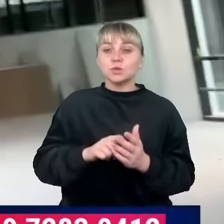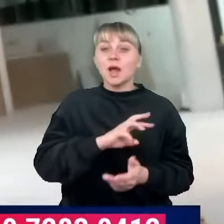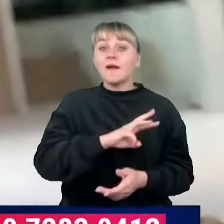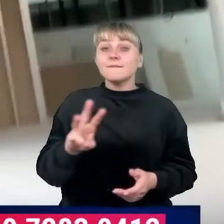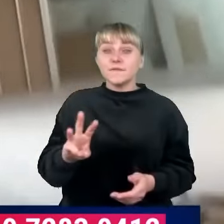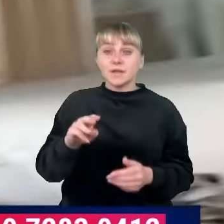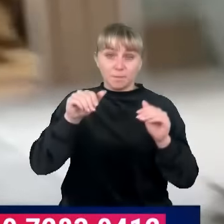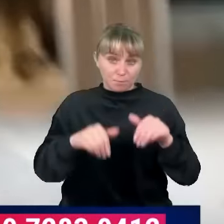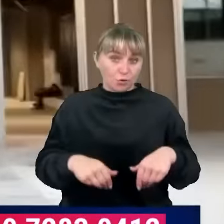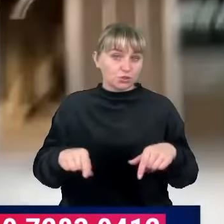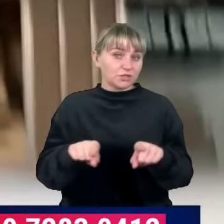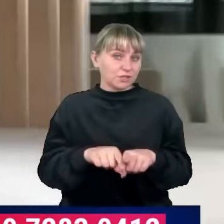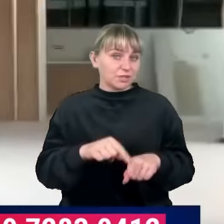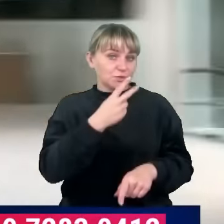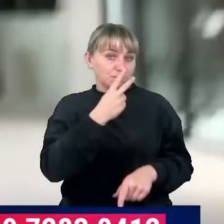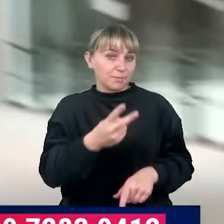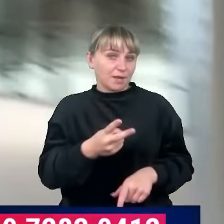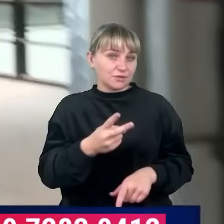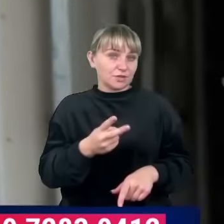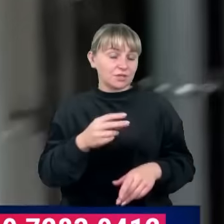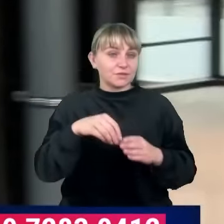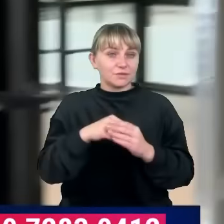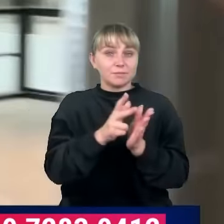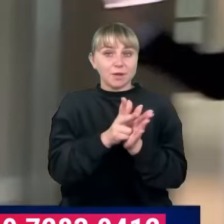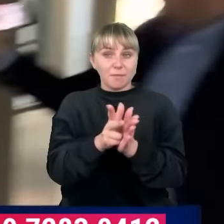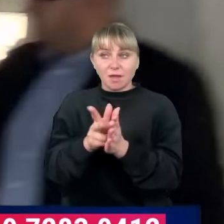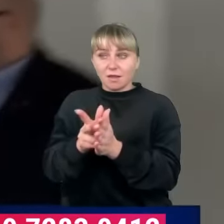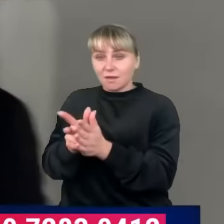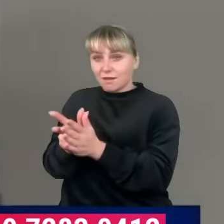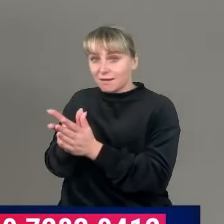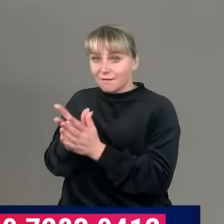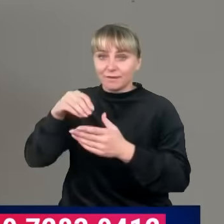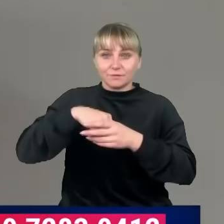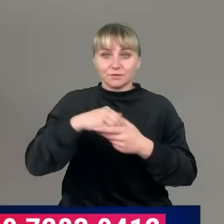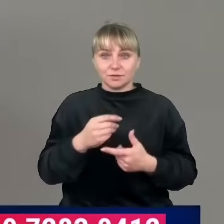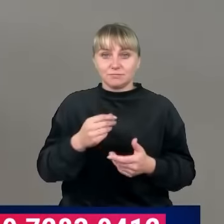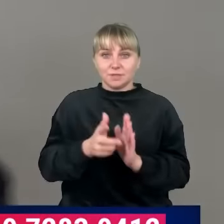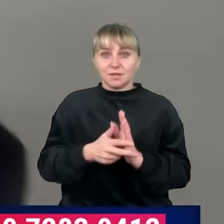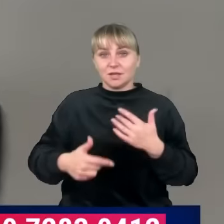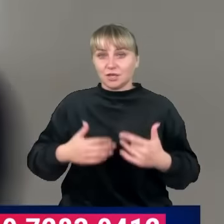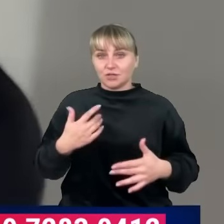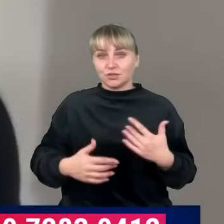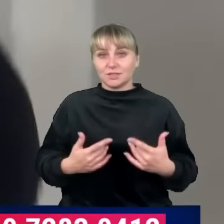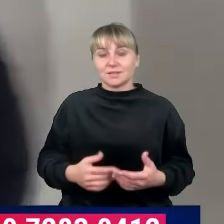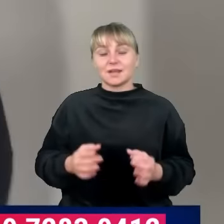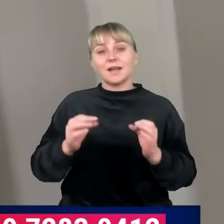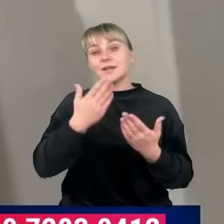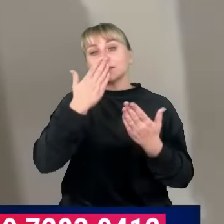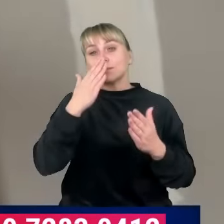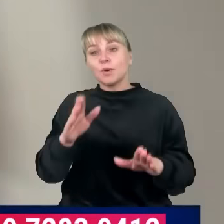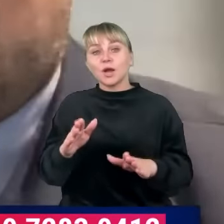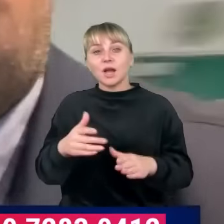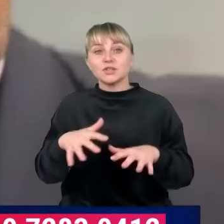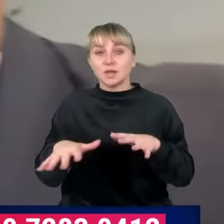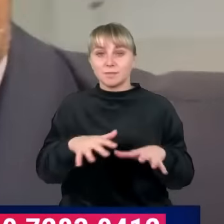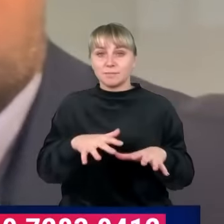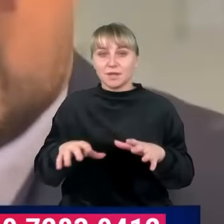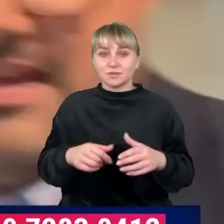również patrzeć za pomocą kamer w stronę reżyserki. A teraz Jarosław Olechowski zaprowadzi państwa do